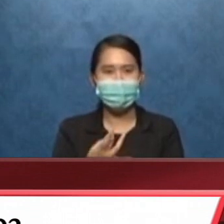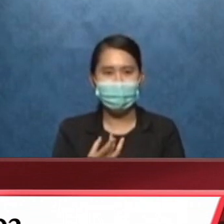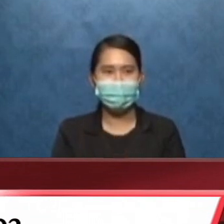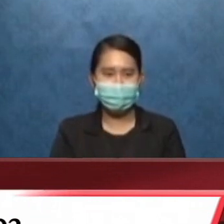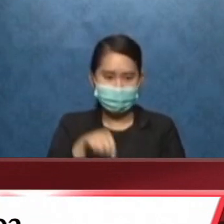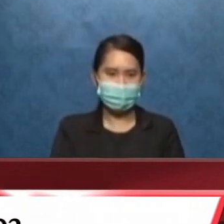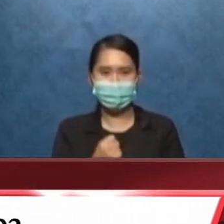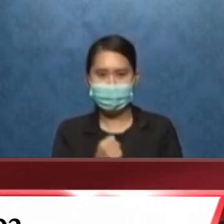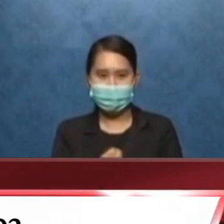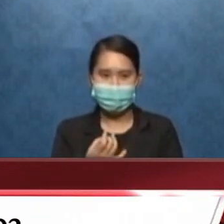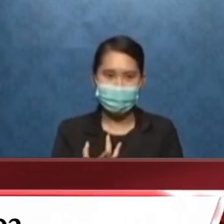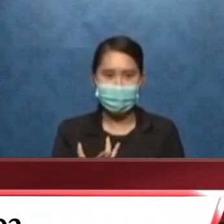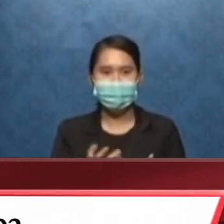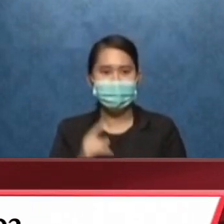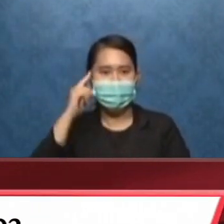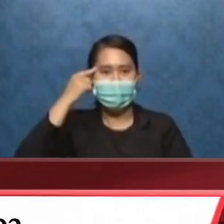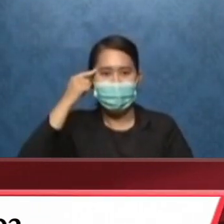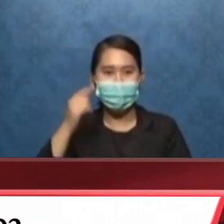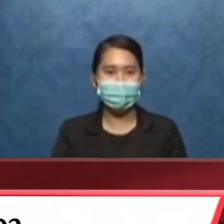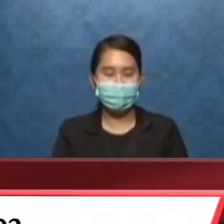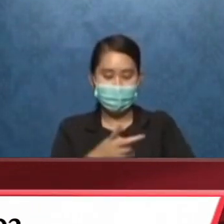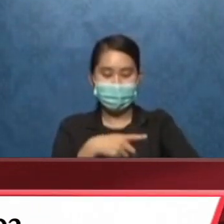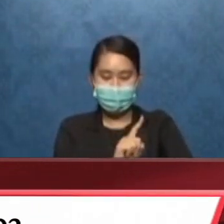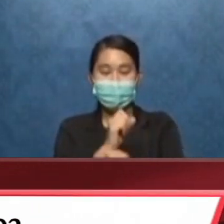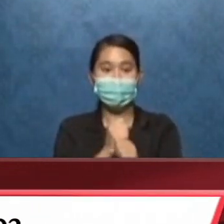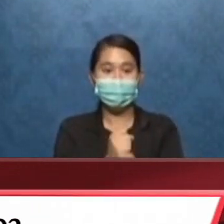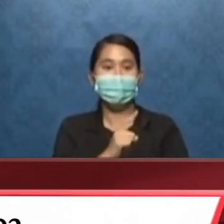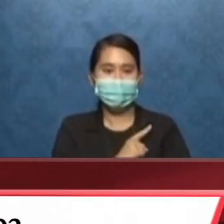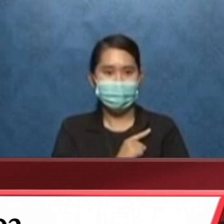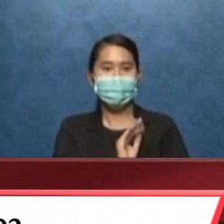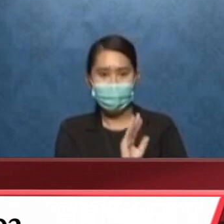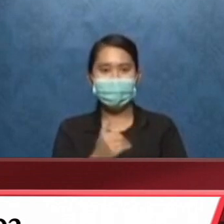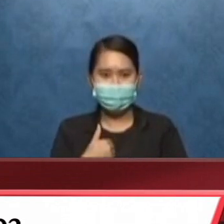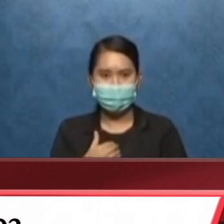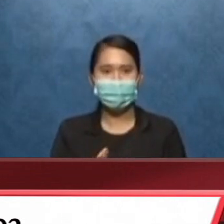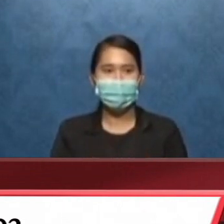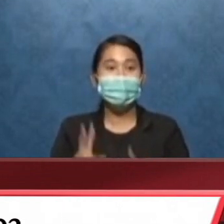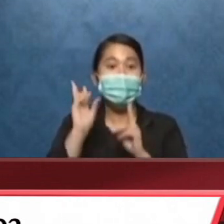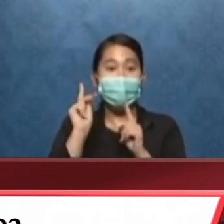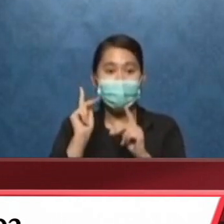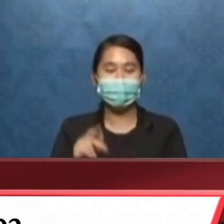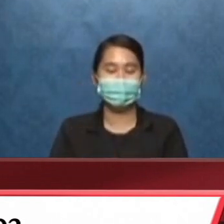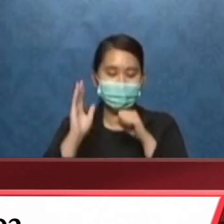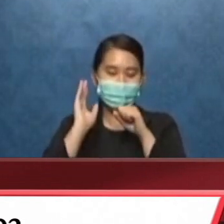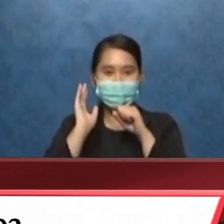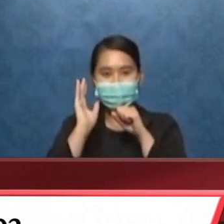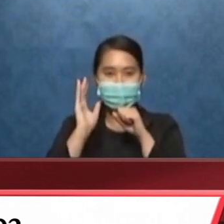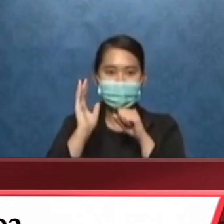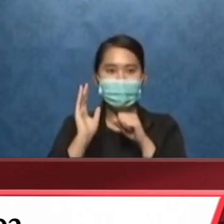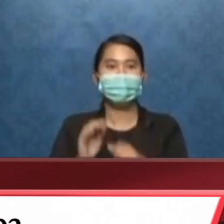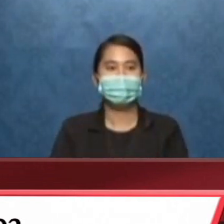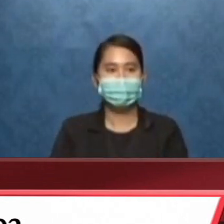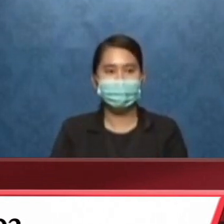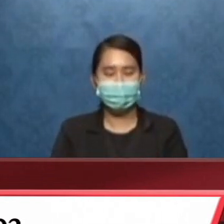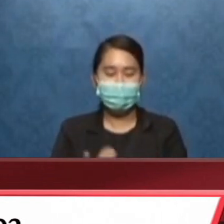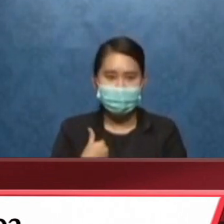ผมไม่รู้ตอนนี้ท่านประธานก็ทำหน้าที่อย่างเต็มที่เมื่อกี้ก็ไปแถลงข่าวข้างล่างเอาผู้ต้องห